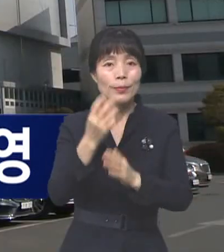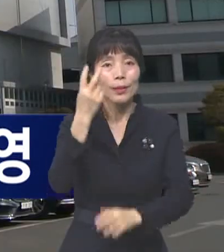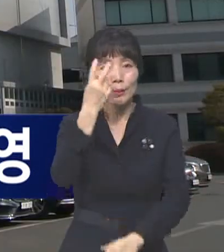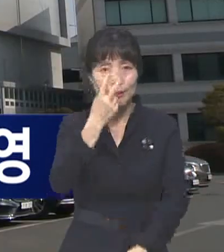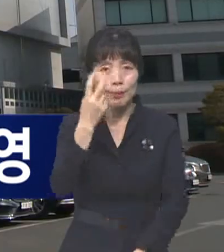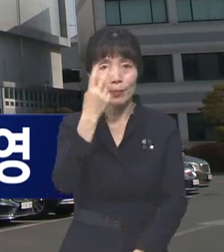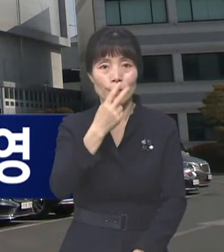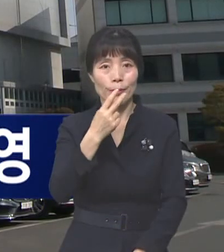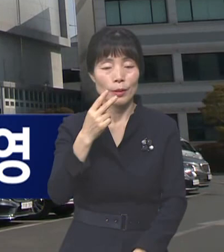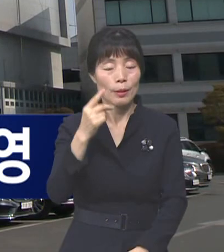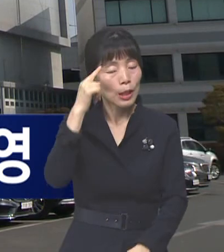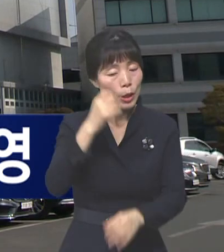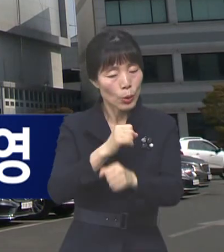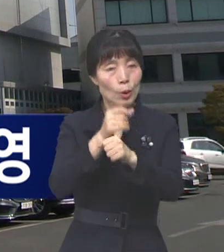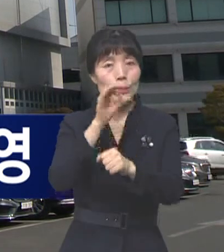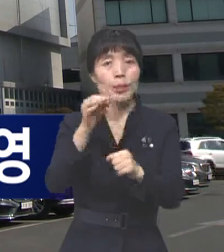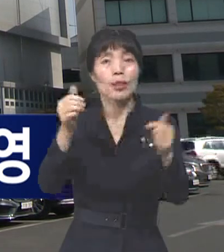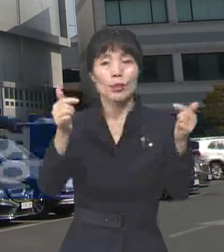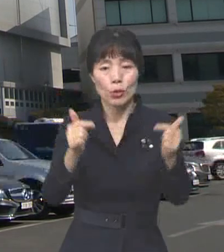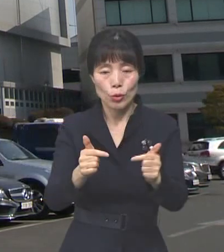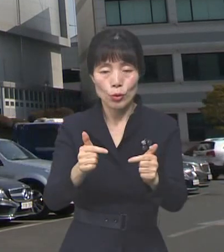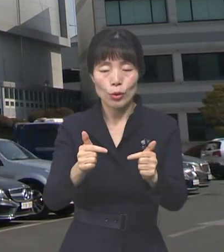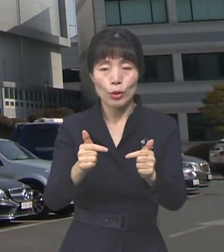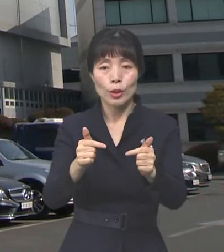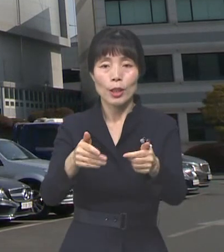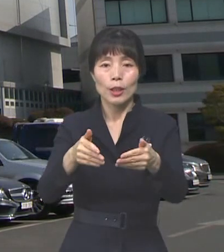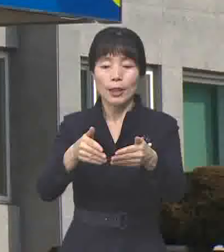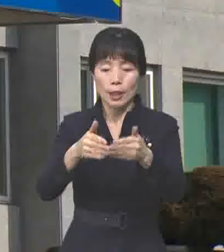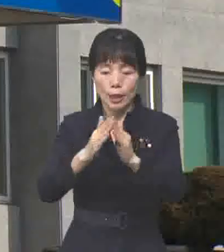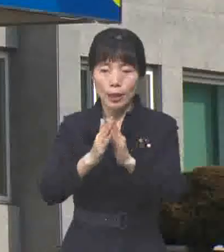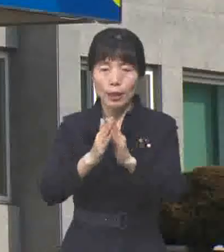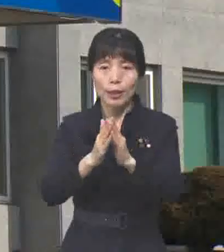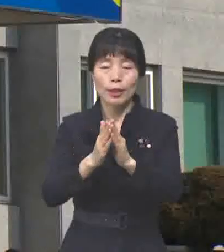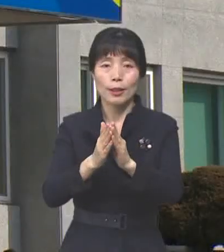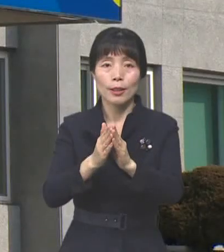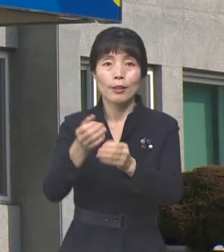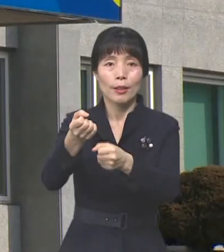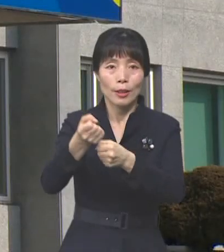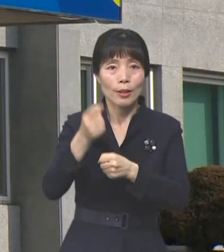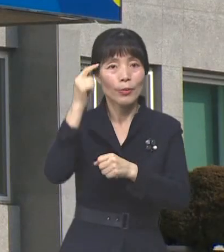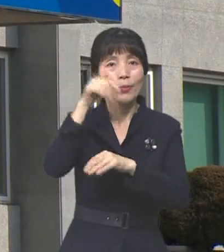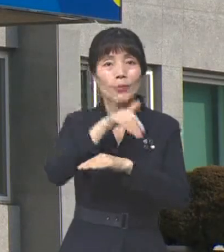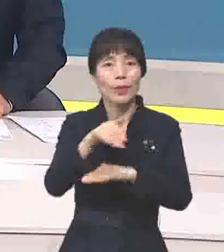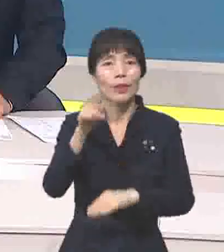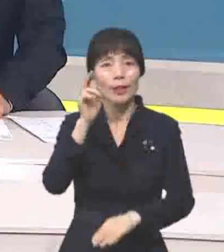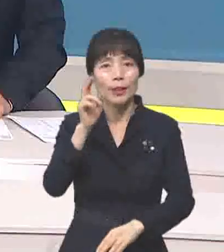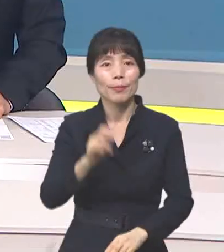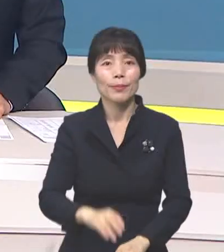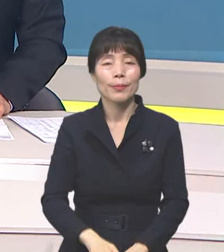설계 용역비를 줄이고 착공 시기 역시 앞당길 수 있을 것으로 기대하고 있습니다.